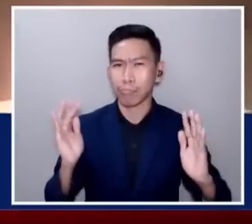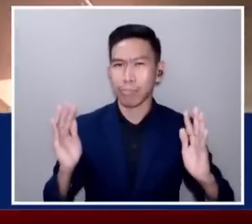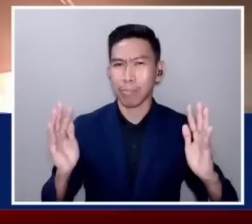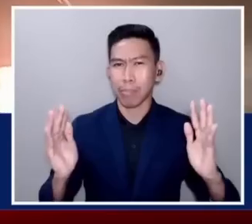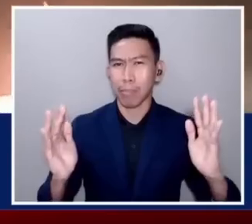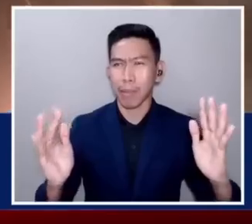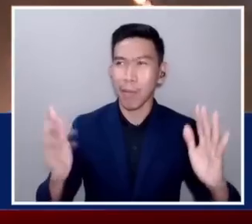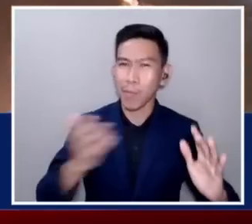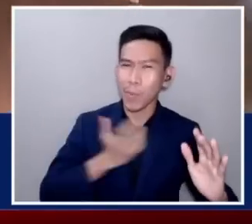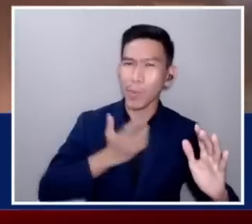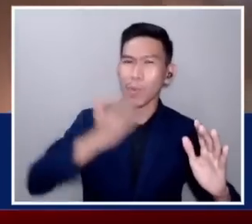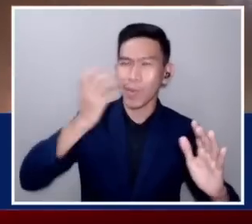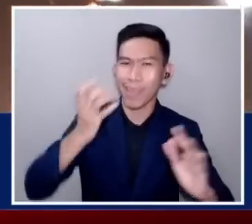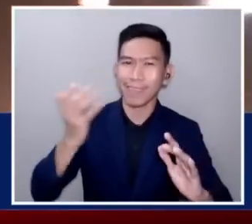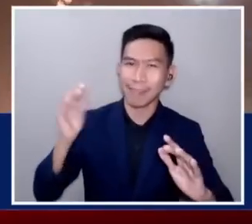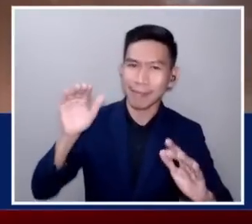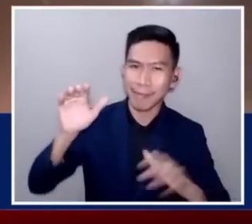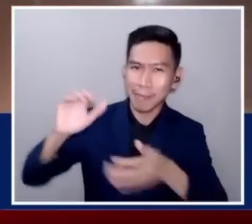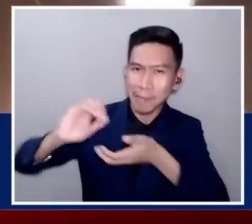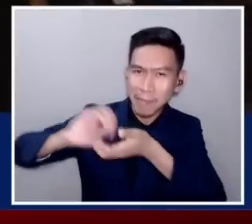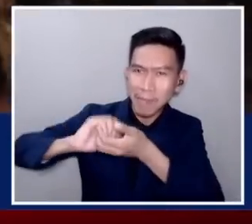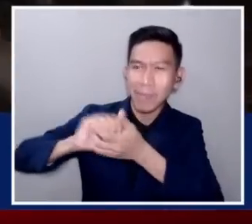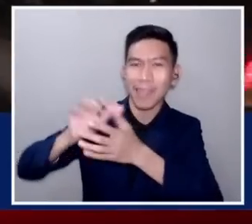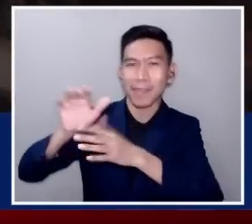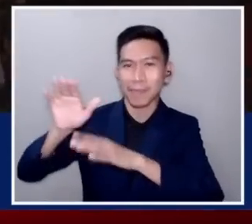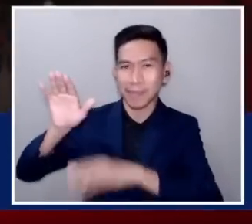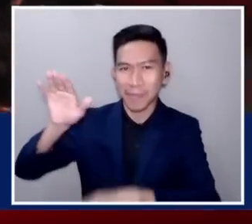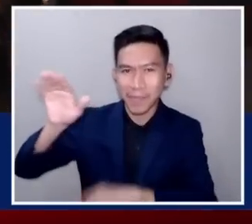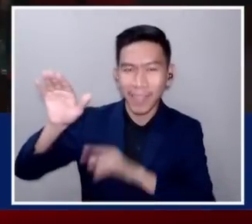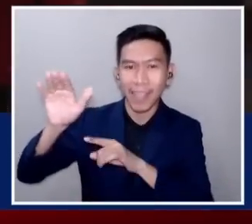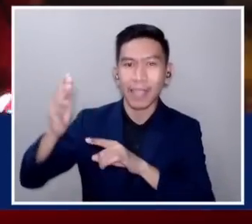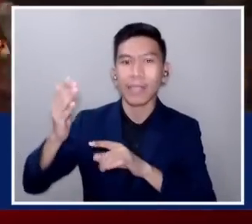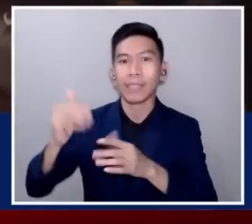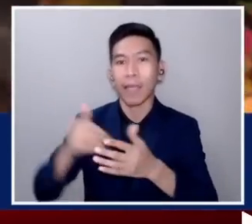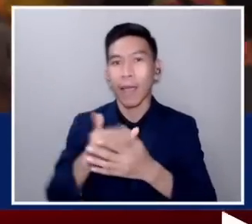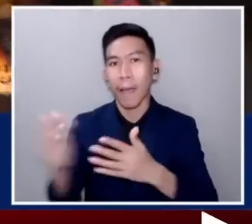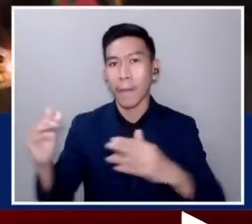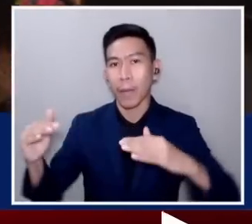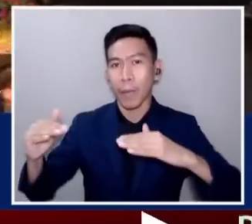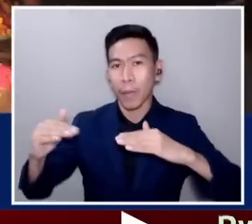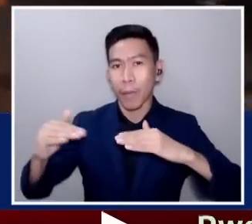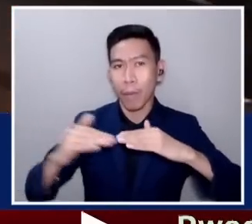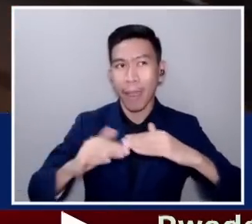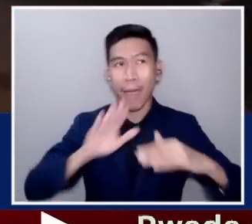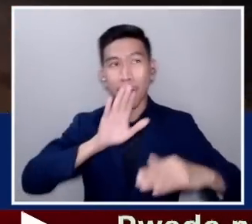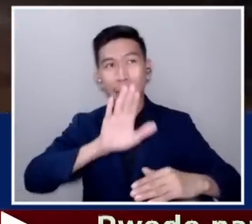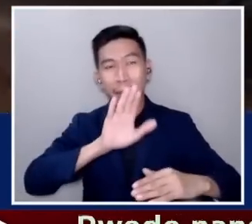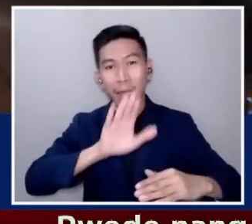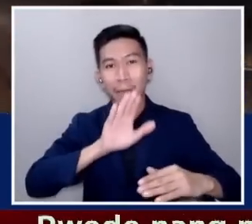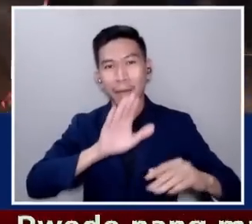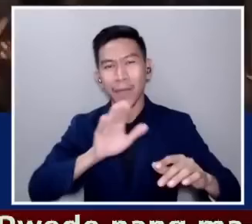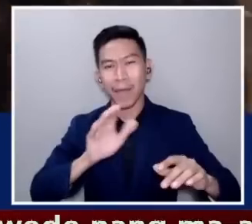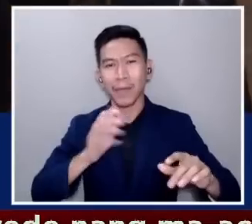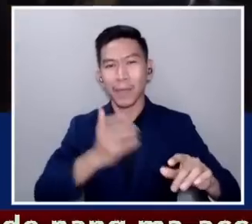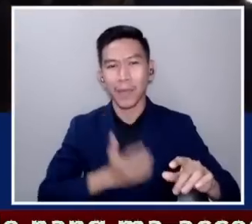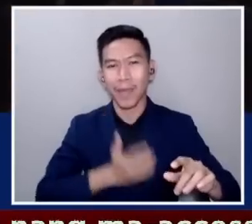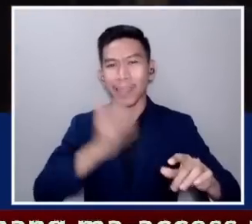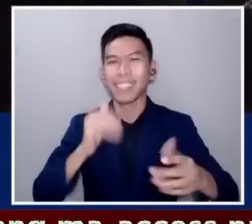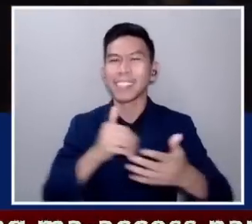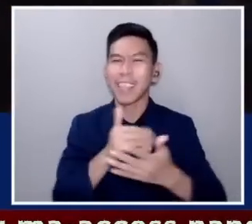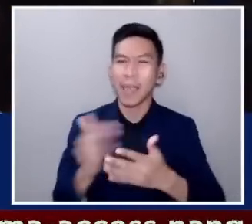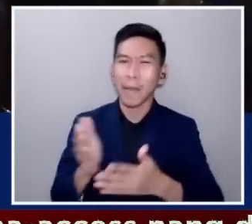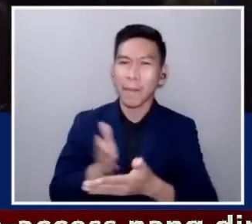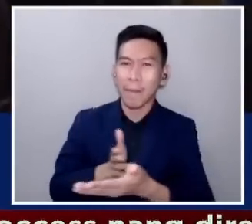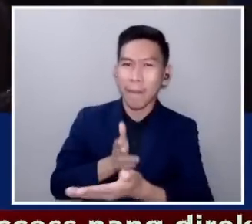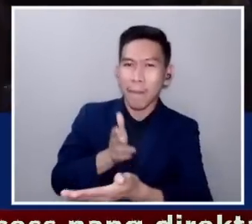mga nakakasalubong na sasakyan bumubusina. Ang iba naman, humihinto pa para kumaway at kumuha ng larawan. Sa